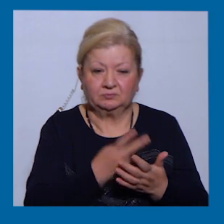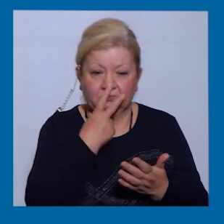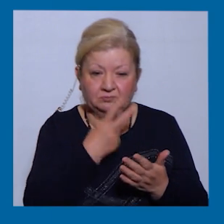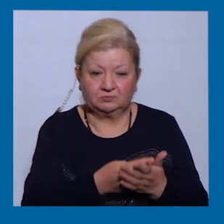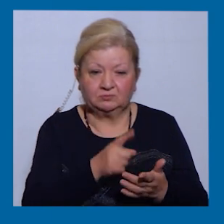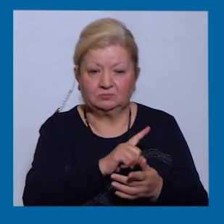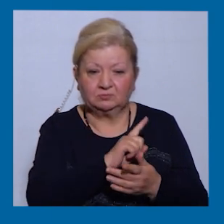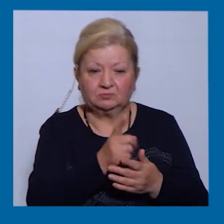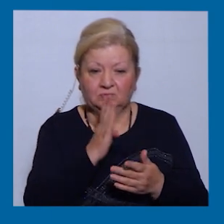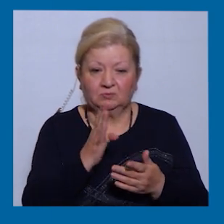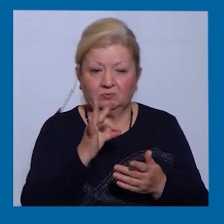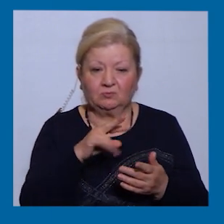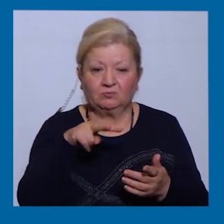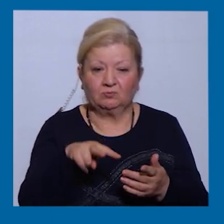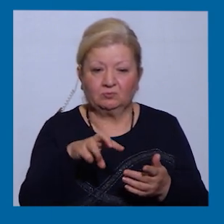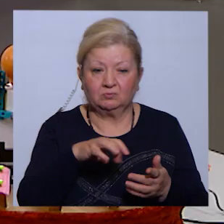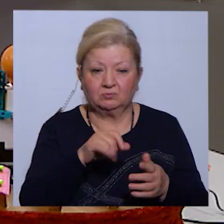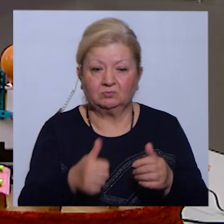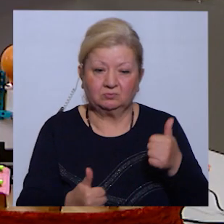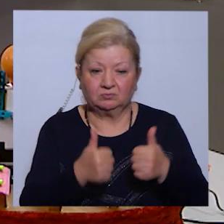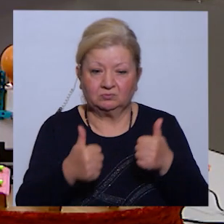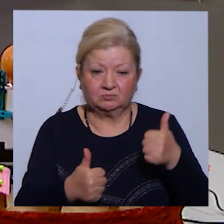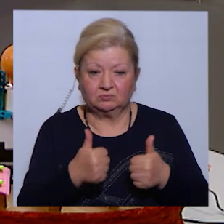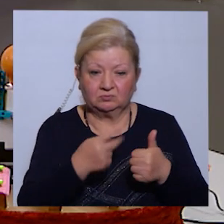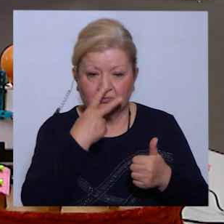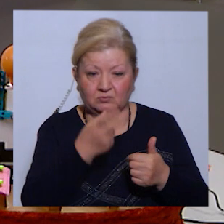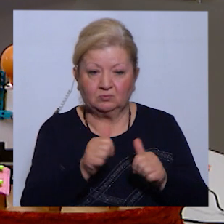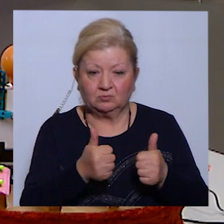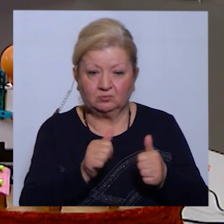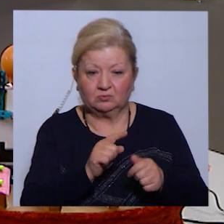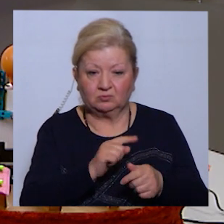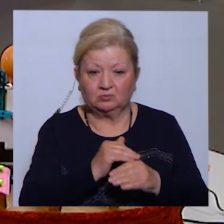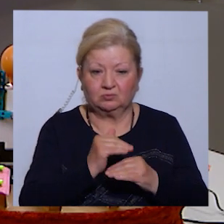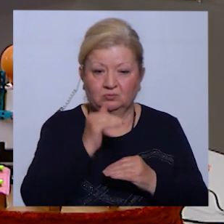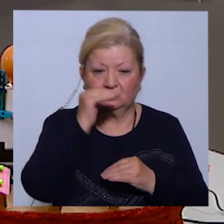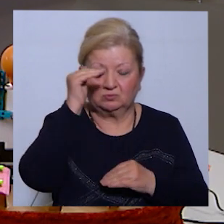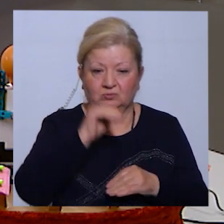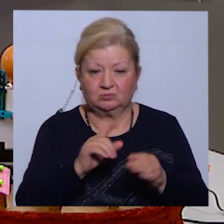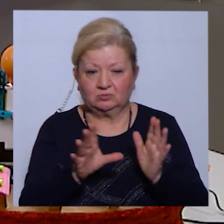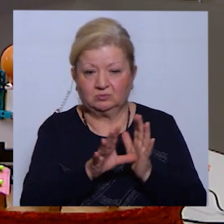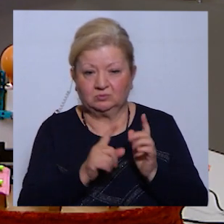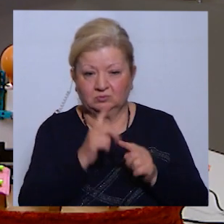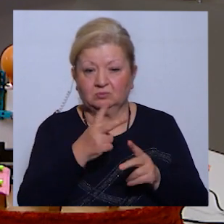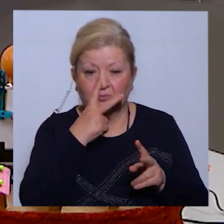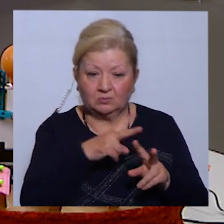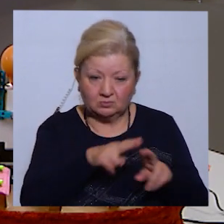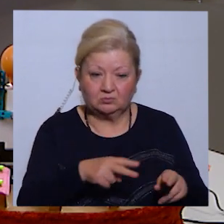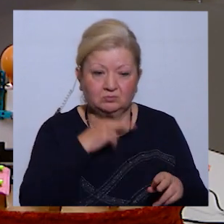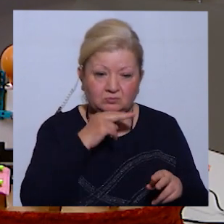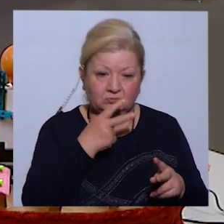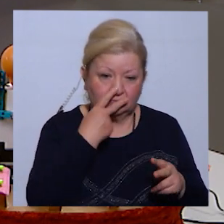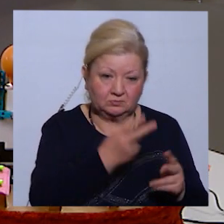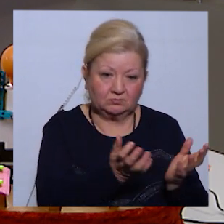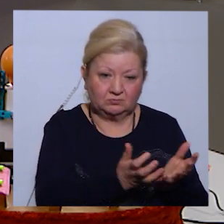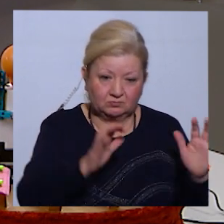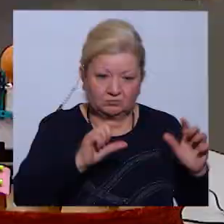შევხედოთ ვოლტმეტრებს, შევადაროთ რანაირად იზრდება ძაბა. შესაბამისად ჭურჭელსაც დავაკვირდეთ, როგორ იზრდება